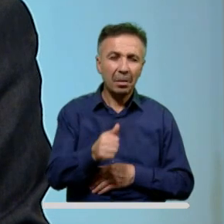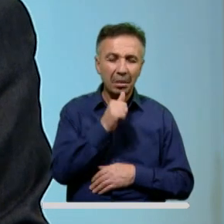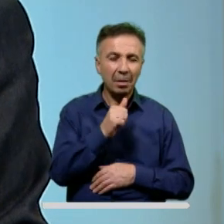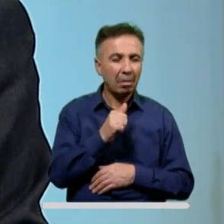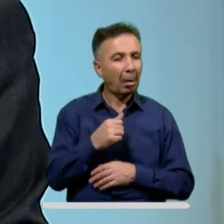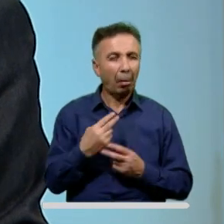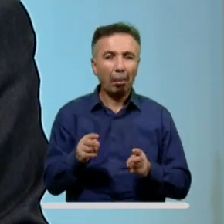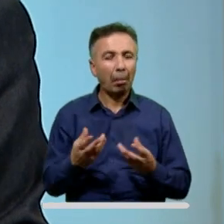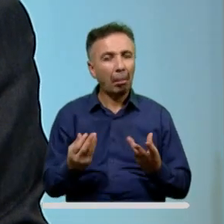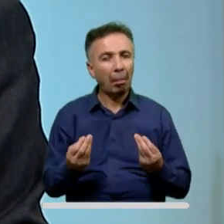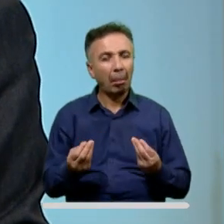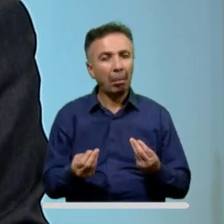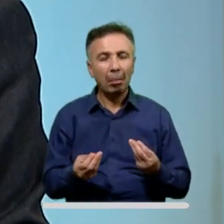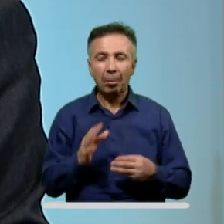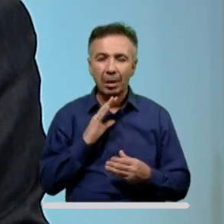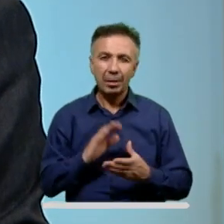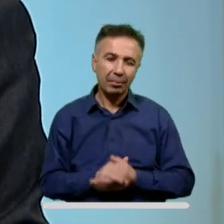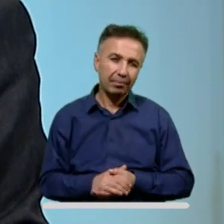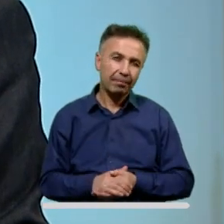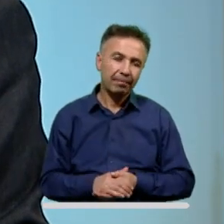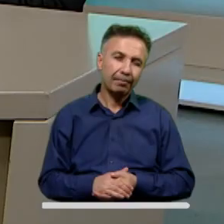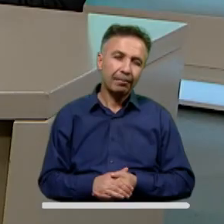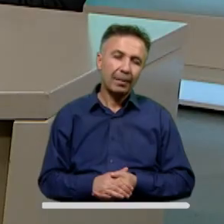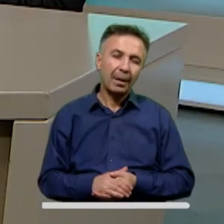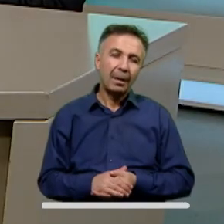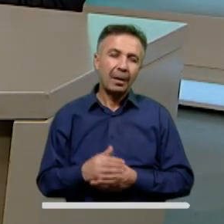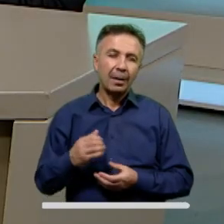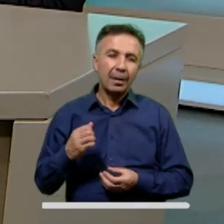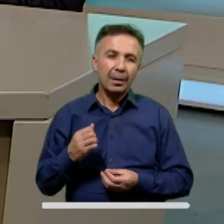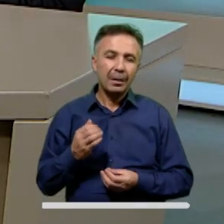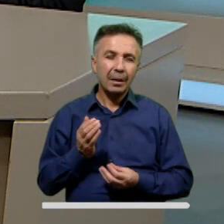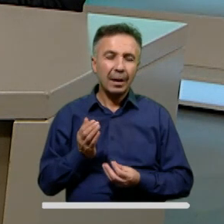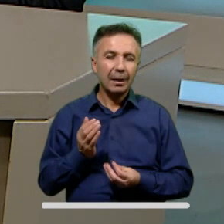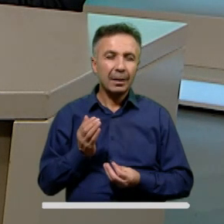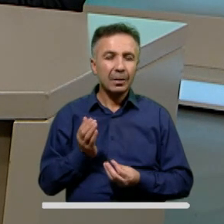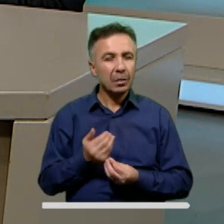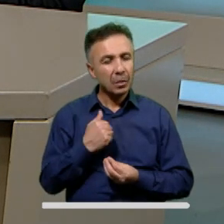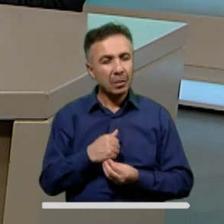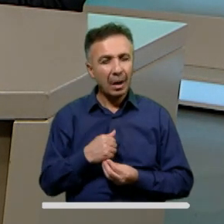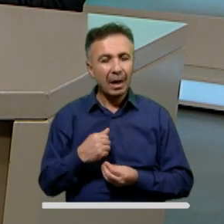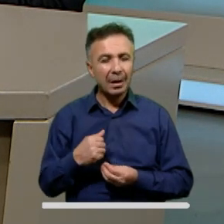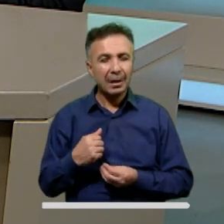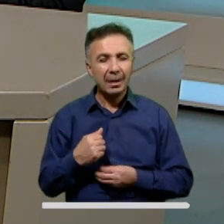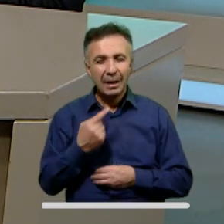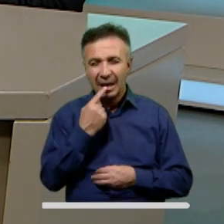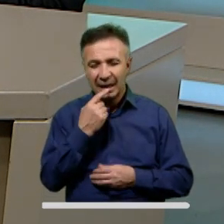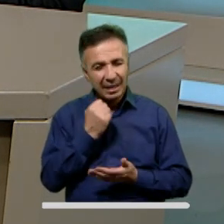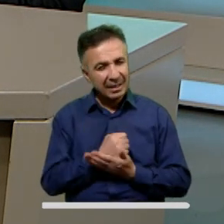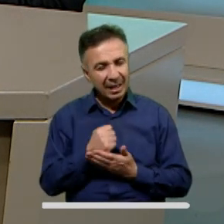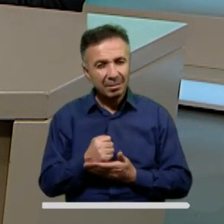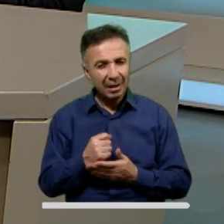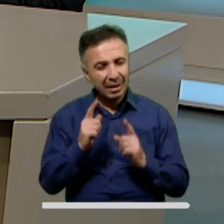yemediğimiz efendim farklı soğan sarımsak hesabı kitabı yapıyoruz. Yani apayrı